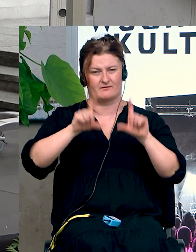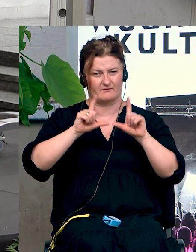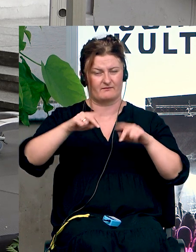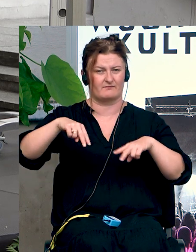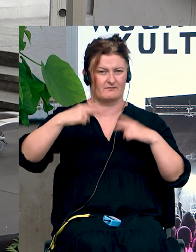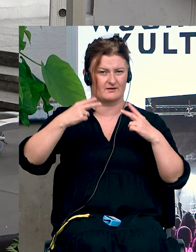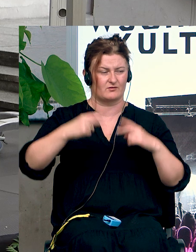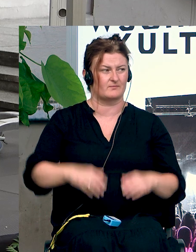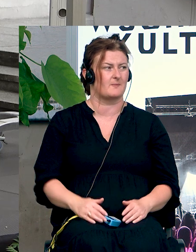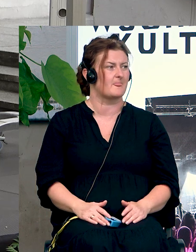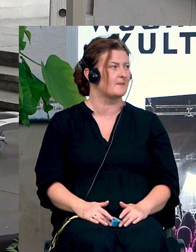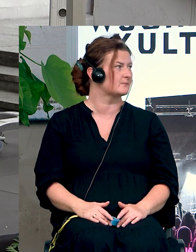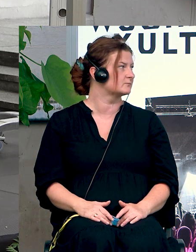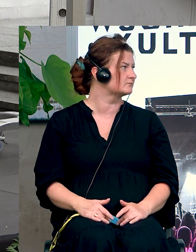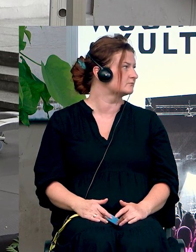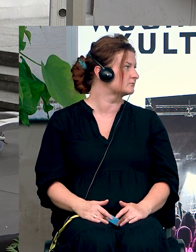go puścić.